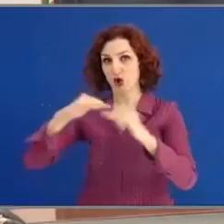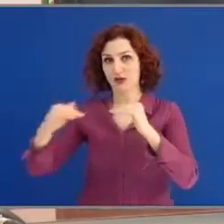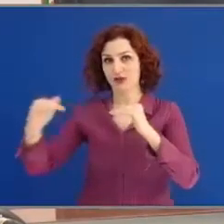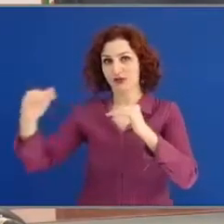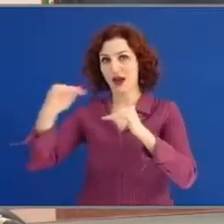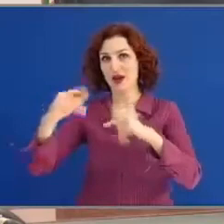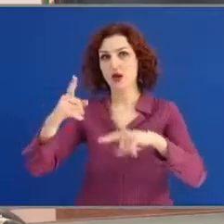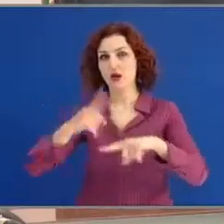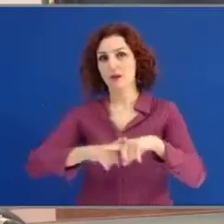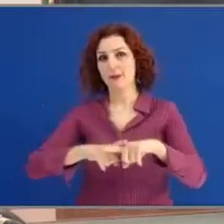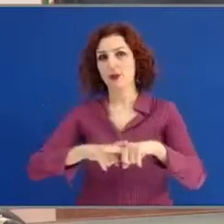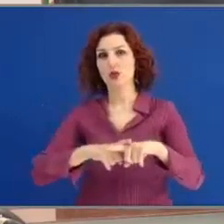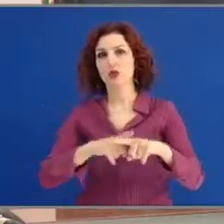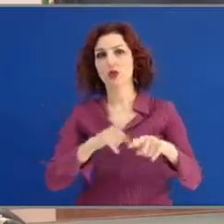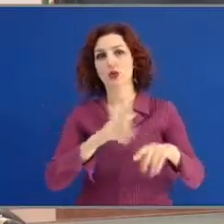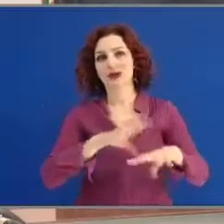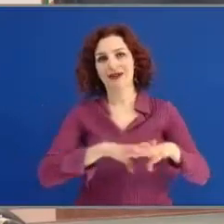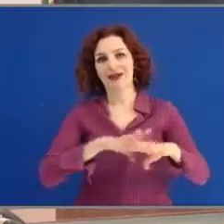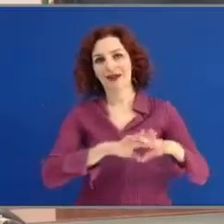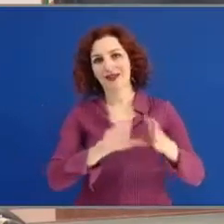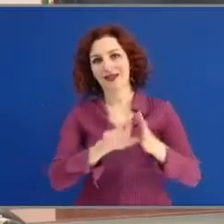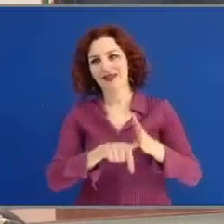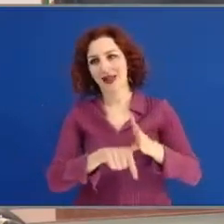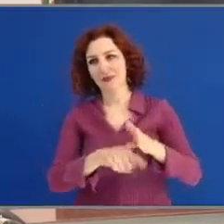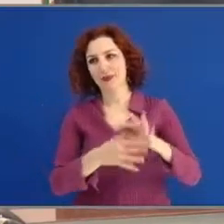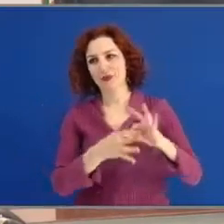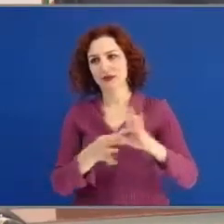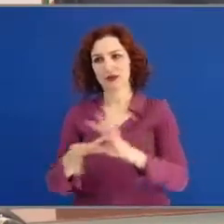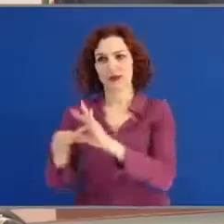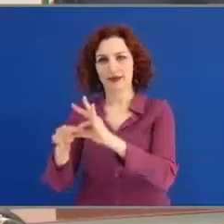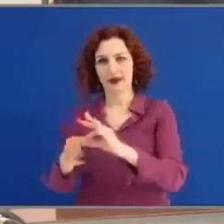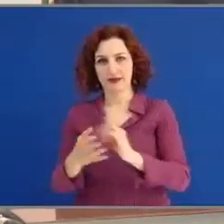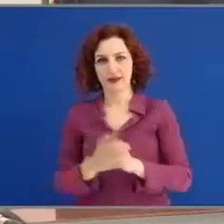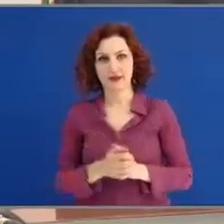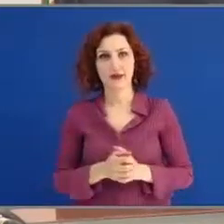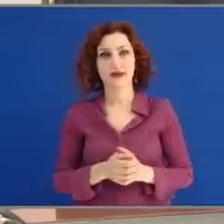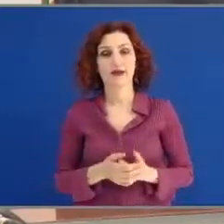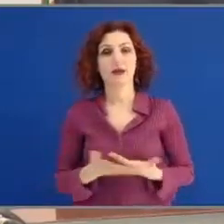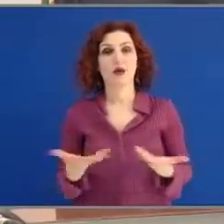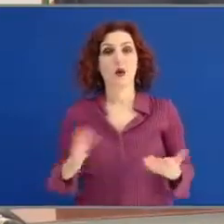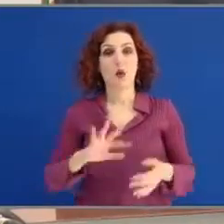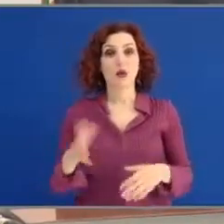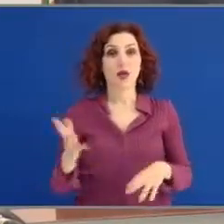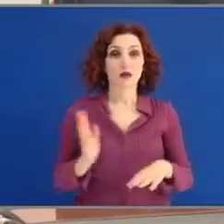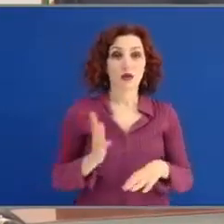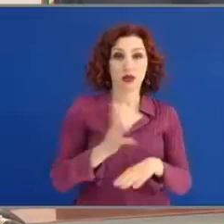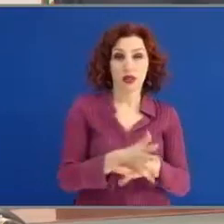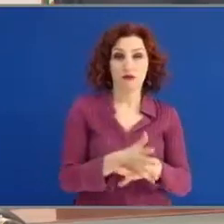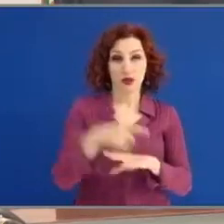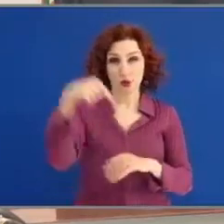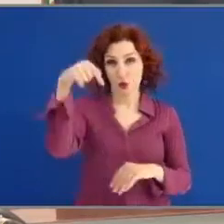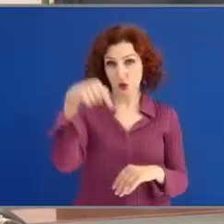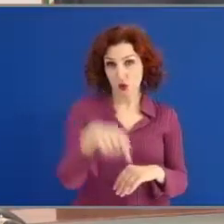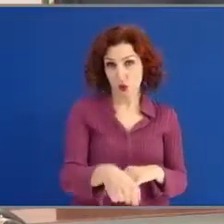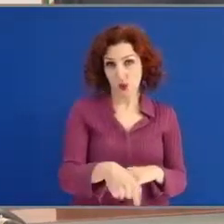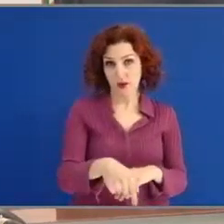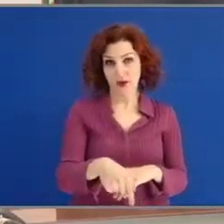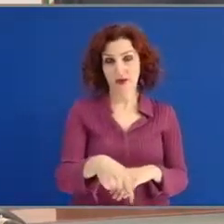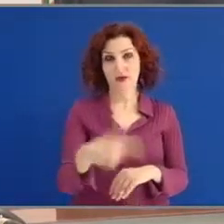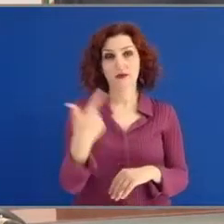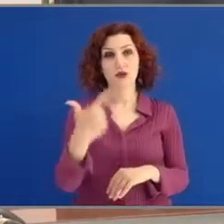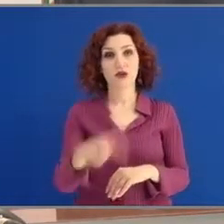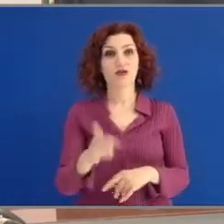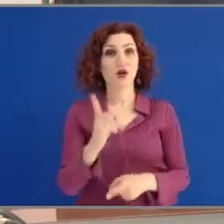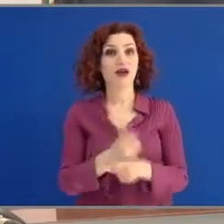E infine, anche qui, un altro intervento, in questo caso a sud della città, in previsione dell'apertura del nuovo